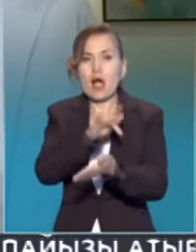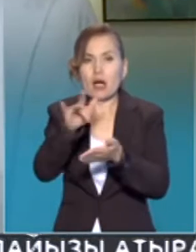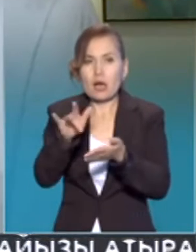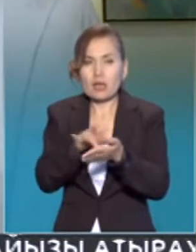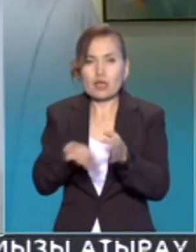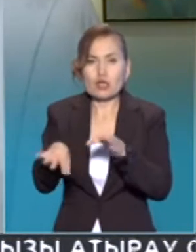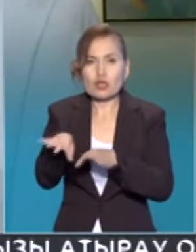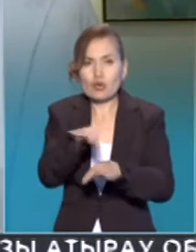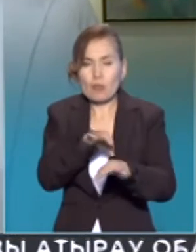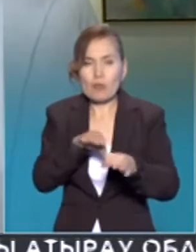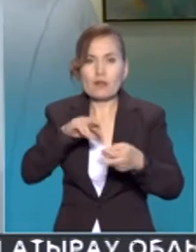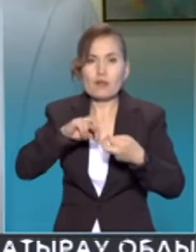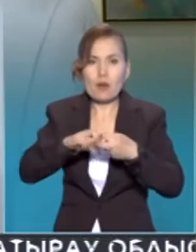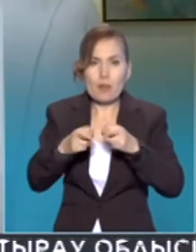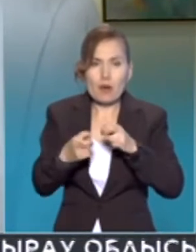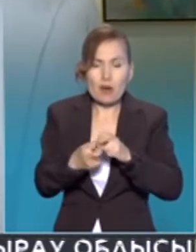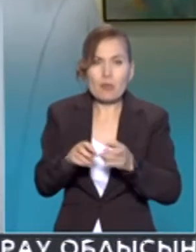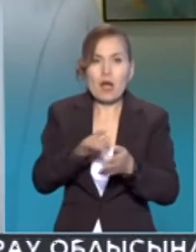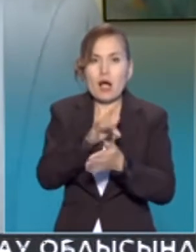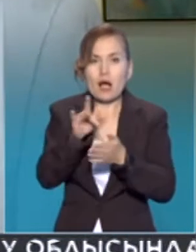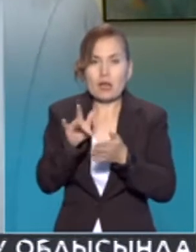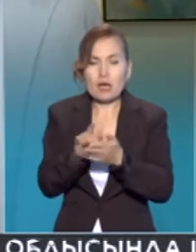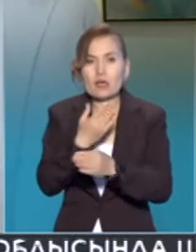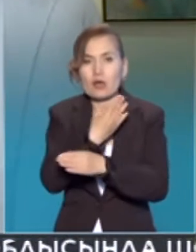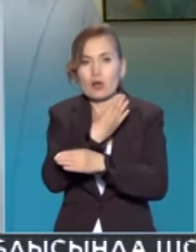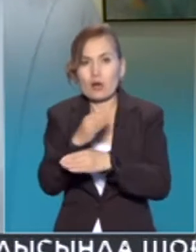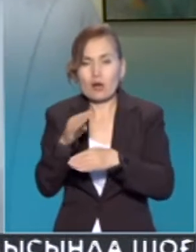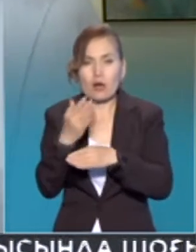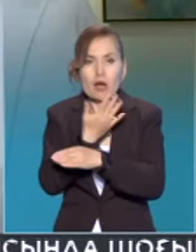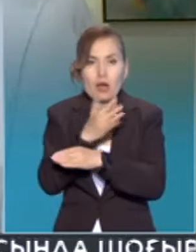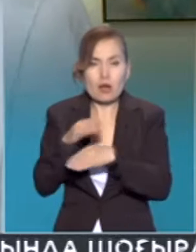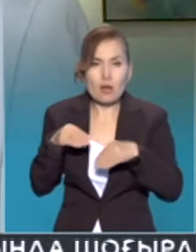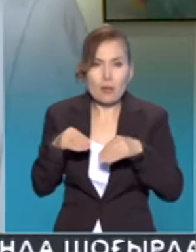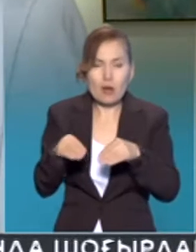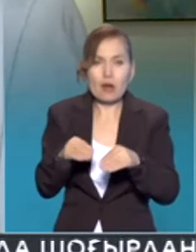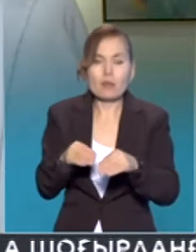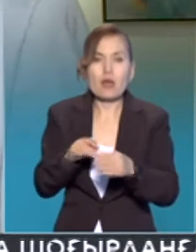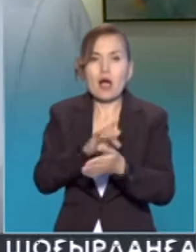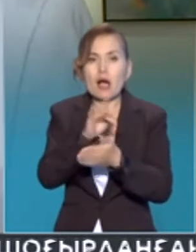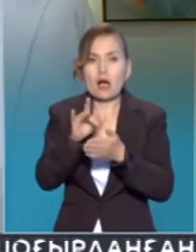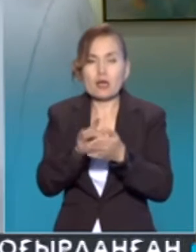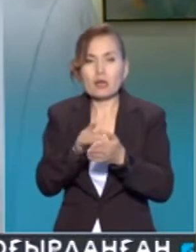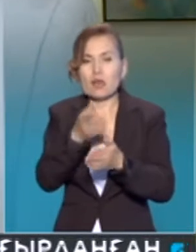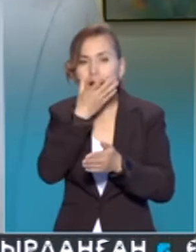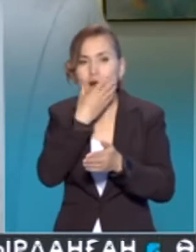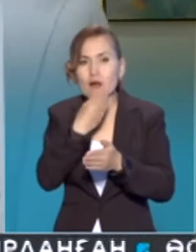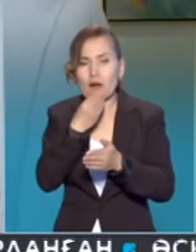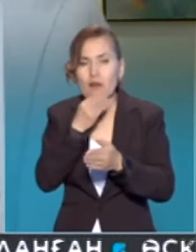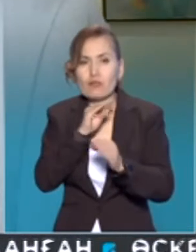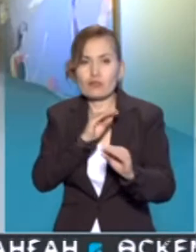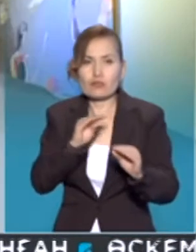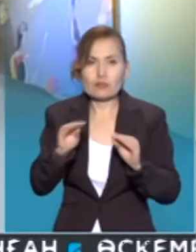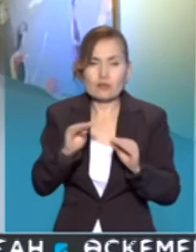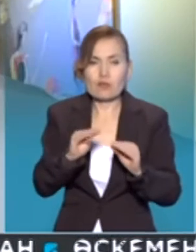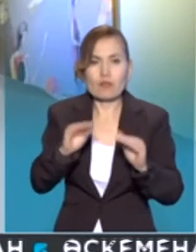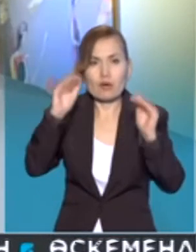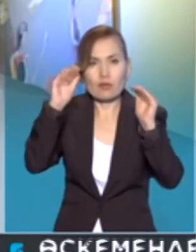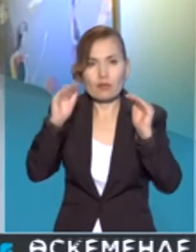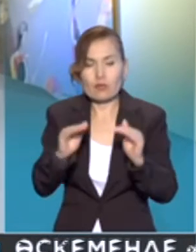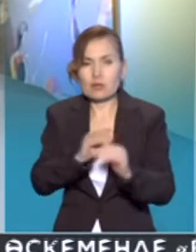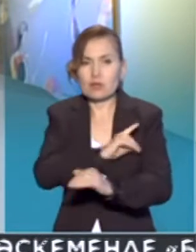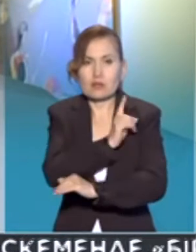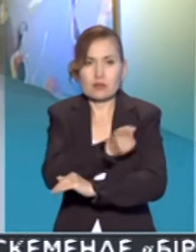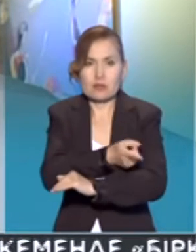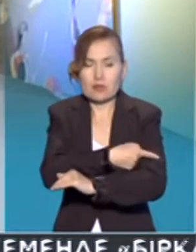мәселелері, қаланы көркендіру мәселелері, қаланы безендіру мәселелері өте төменгі сатыда қазір. Сондықтан да